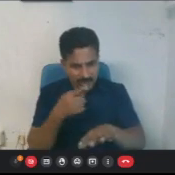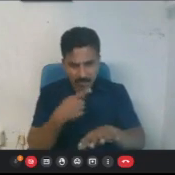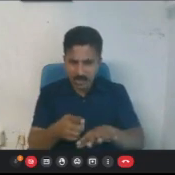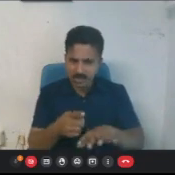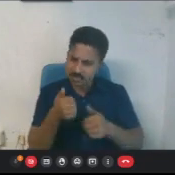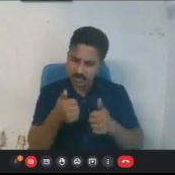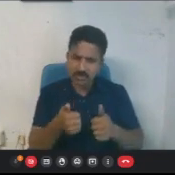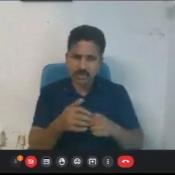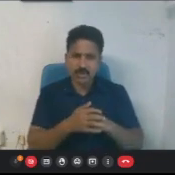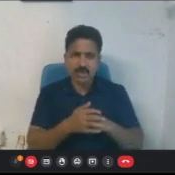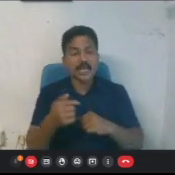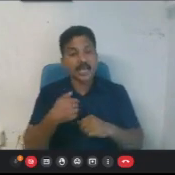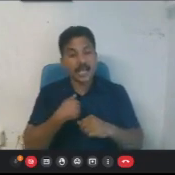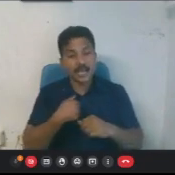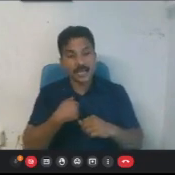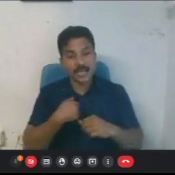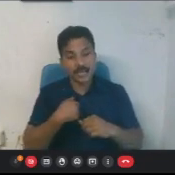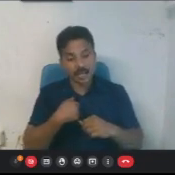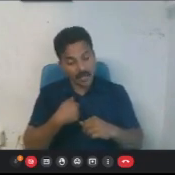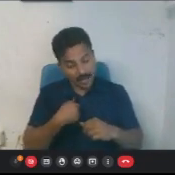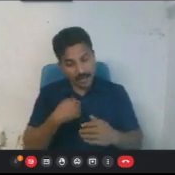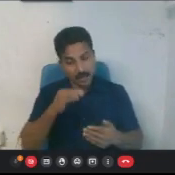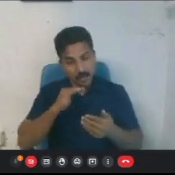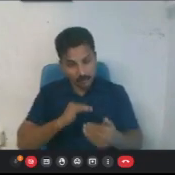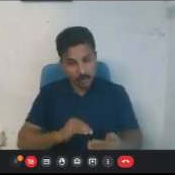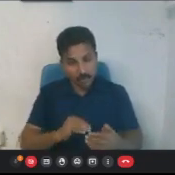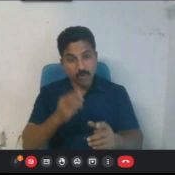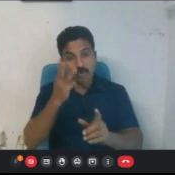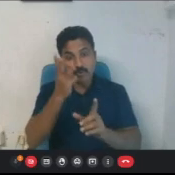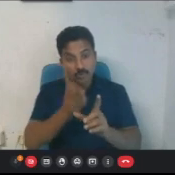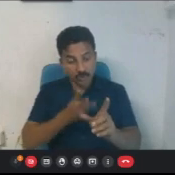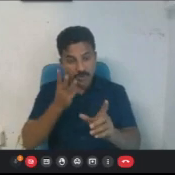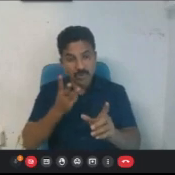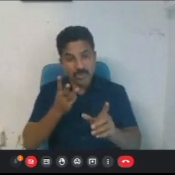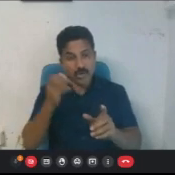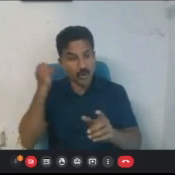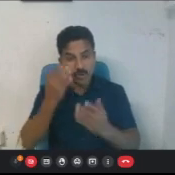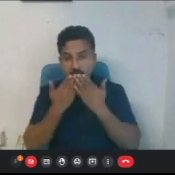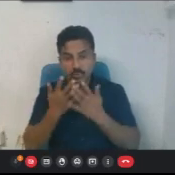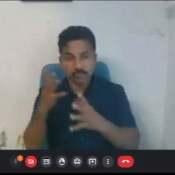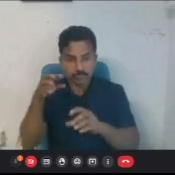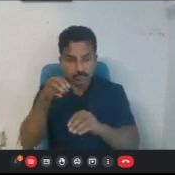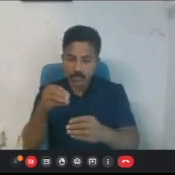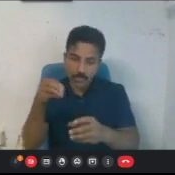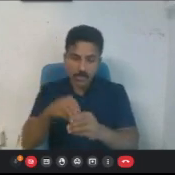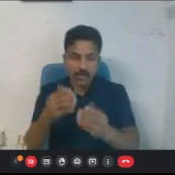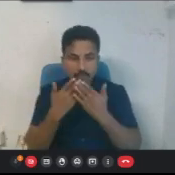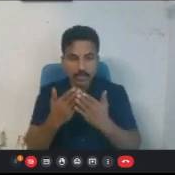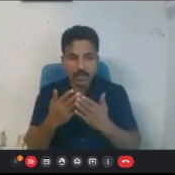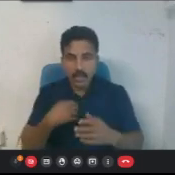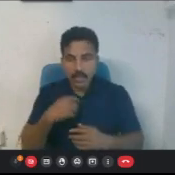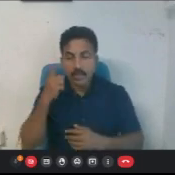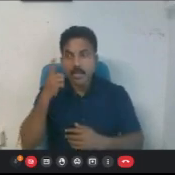കാര്യമാണ്. പക്ഷേ എന്റെ മകള് 3 നോർമൽ സ്കൂളിൽ പഠിച്ച കുട്ടിയാണ്, ആ 3 എന്റെ മകൾക്ക് നഷ്ടപ്പെട്ടു പോയി എന്നുള്ളതാണ് ആ 3 കൊണ്ട് എനിക്ക്